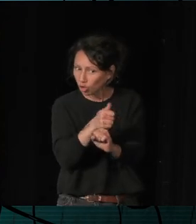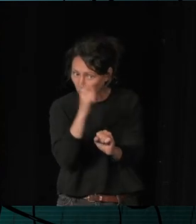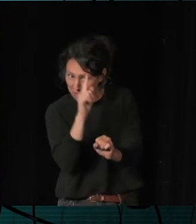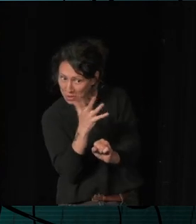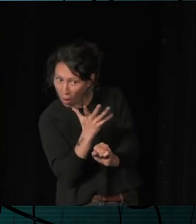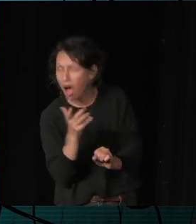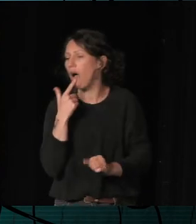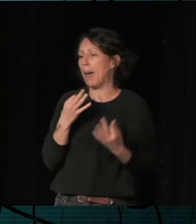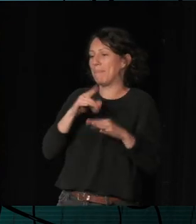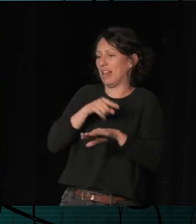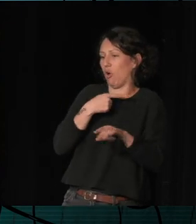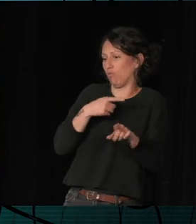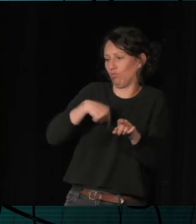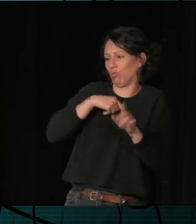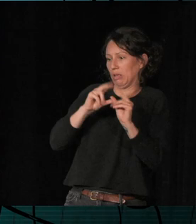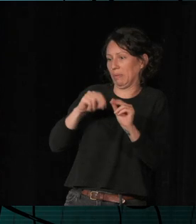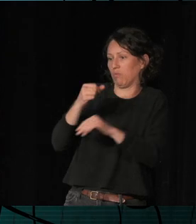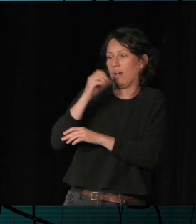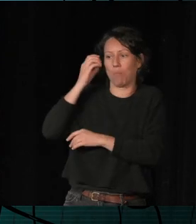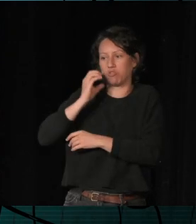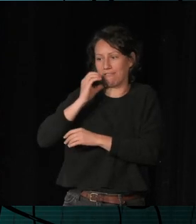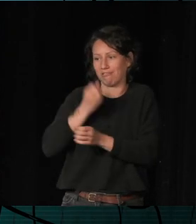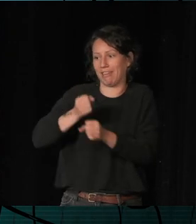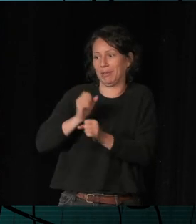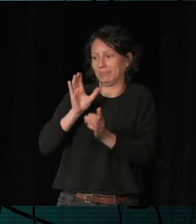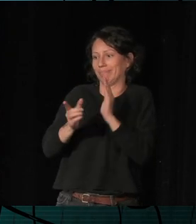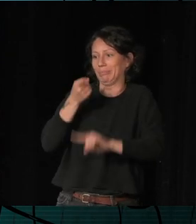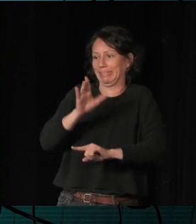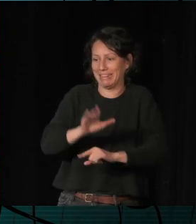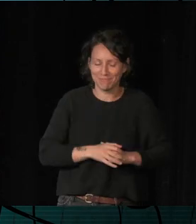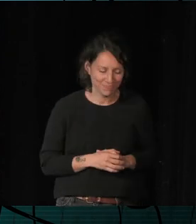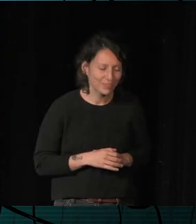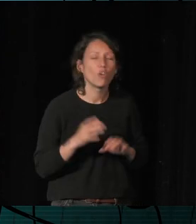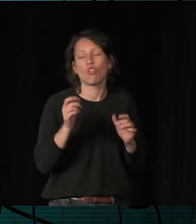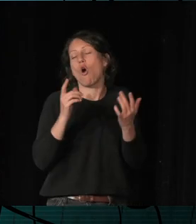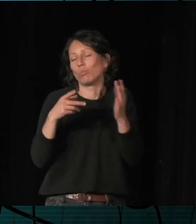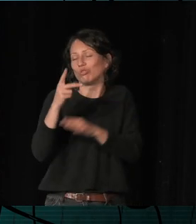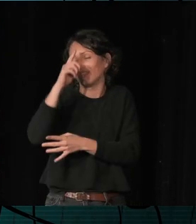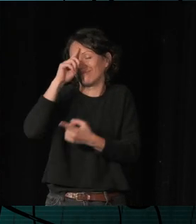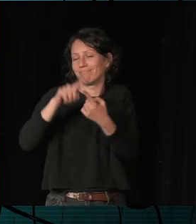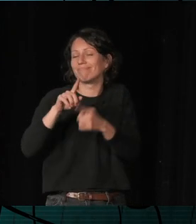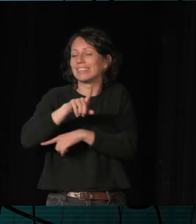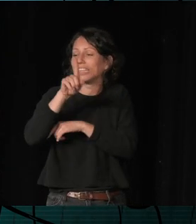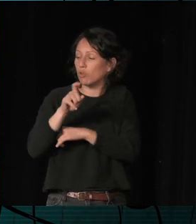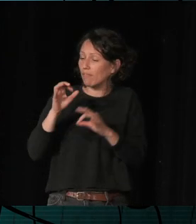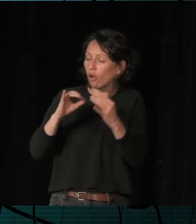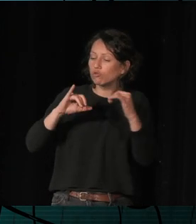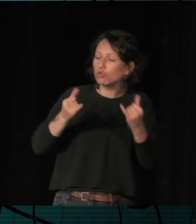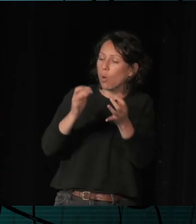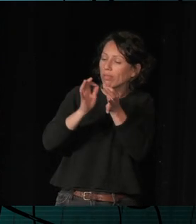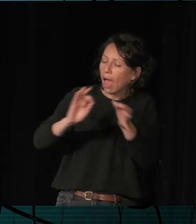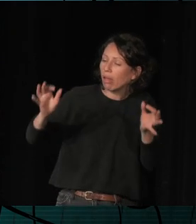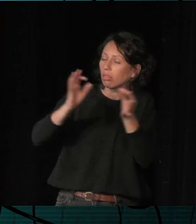il approuve, je le vois dans ses yeux. On vous fera un podcast. Non, plus sérieusement, en fait, j'avais une petite question. Les jeux narratifs, ça peut être un